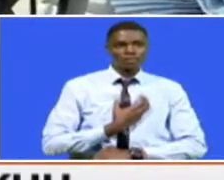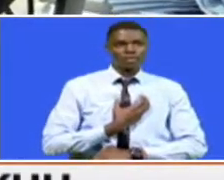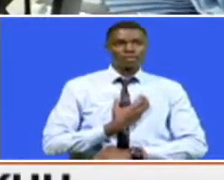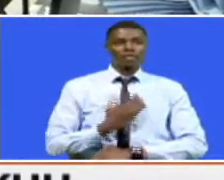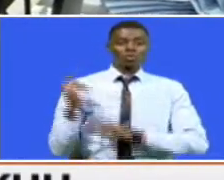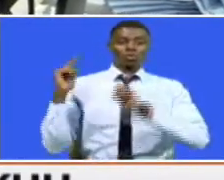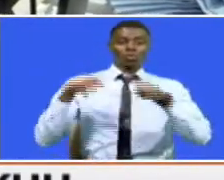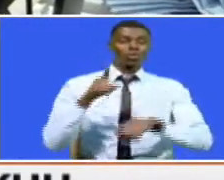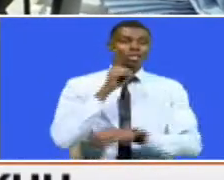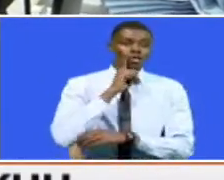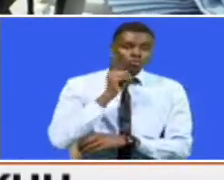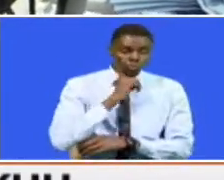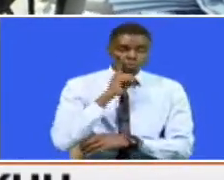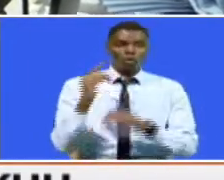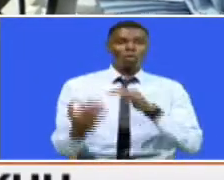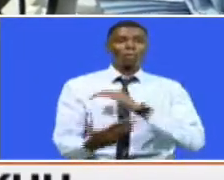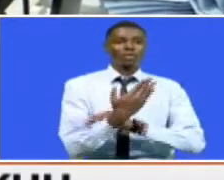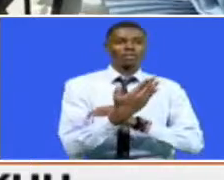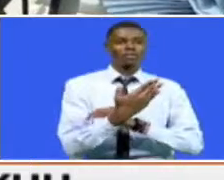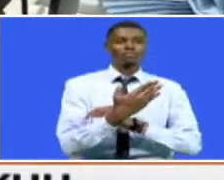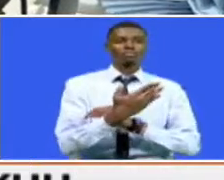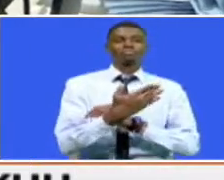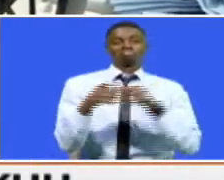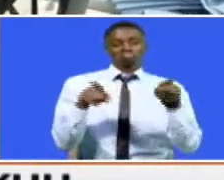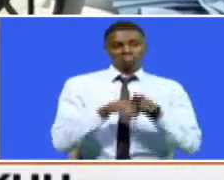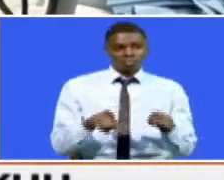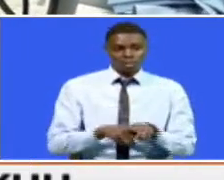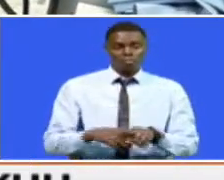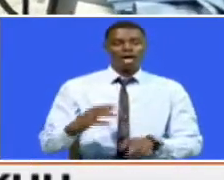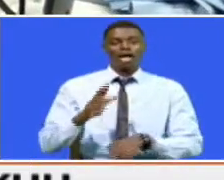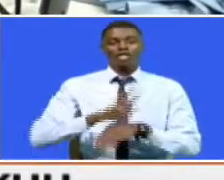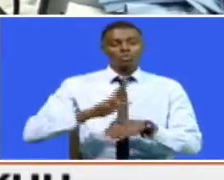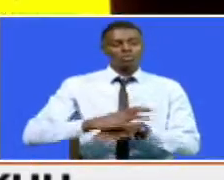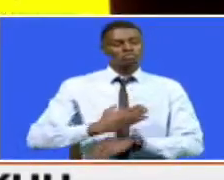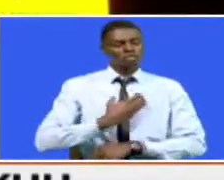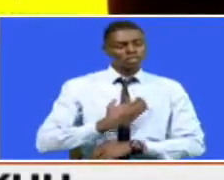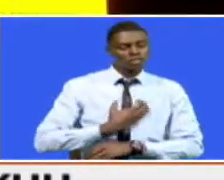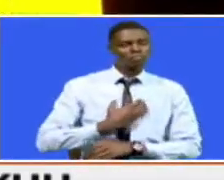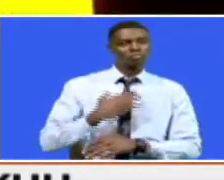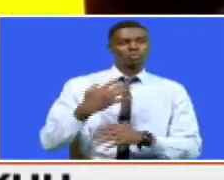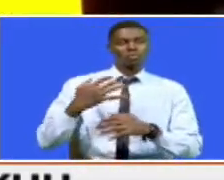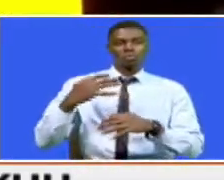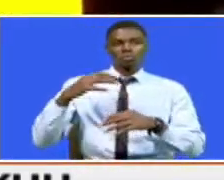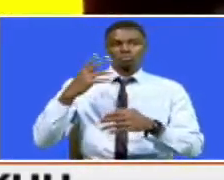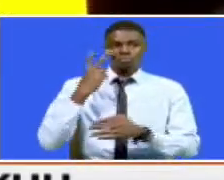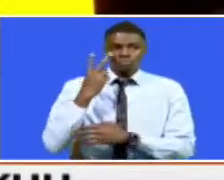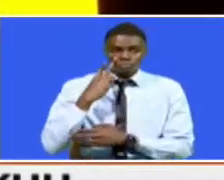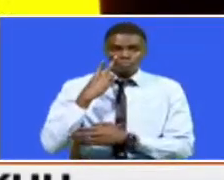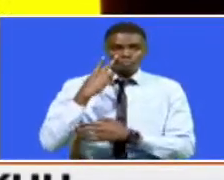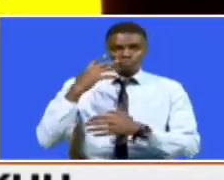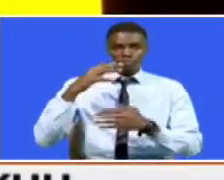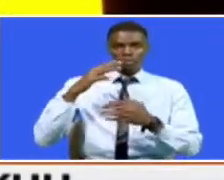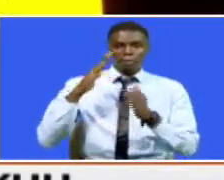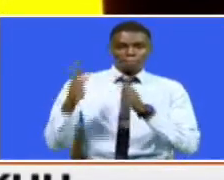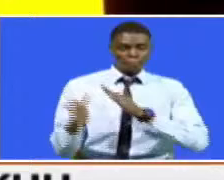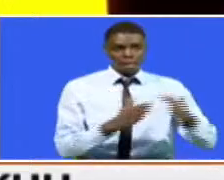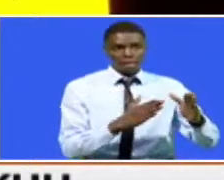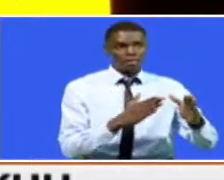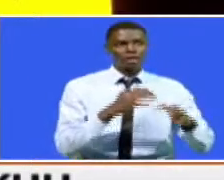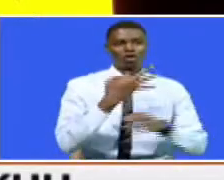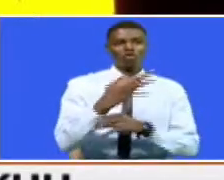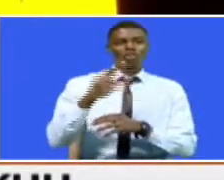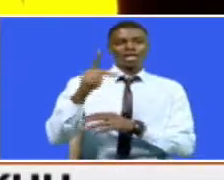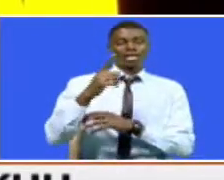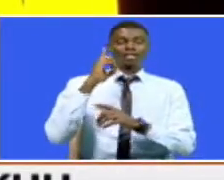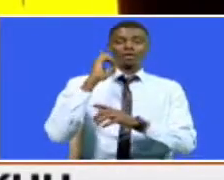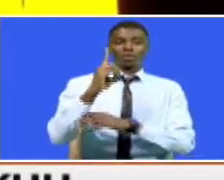hapo kesho mchana. Owalo pia alitumia ziara yake kufafanua mikakati iliyowekwa na serikali ya Kenya Kwanza